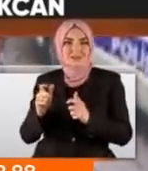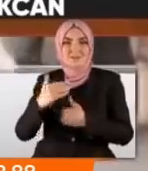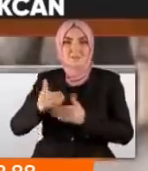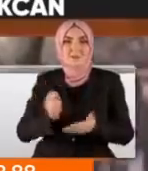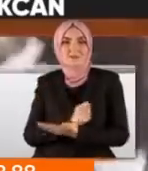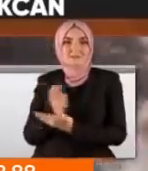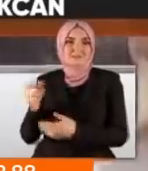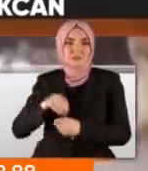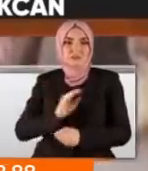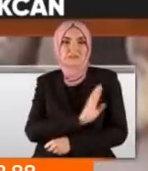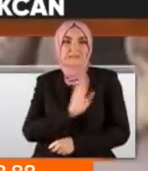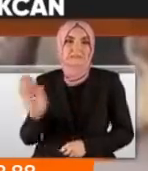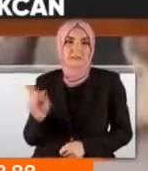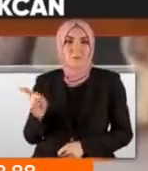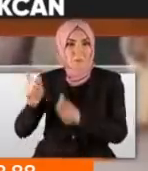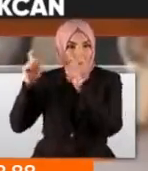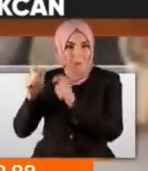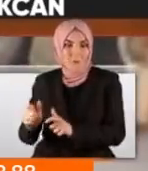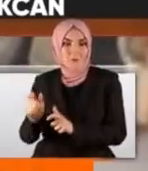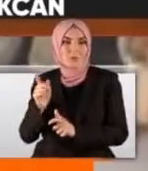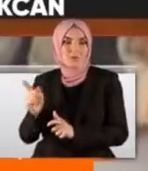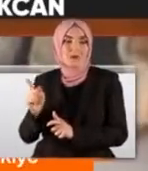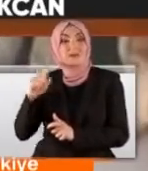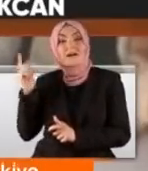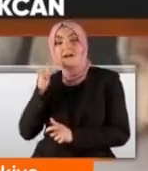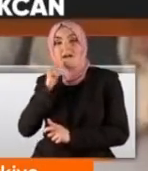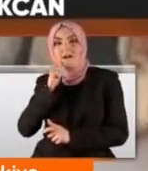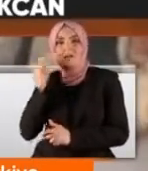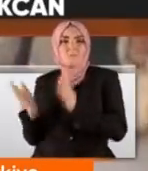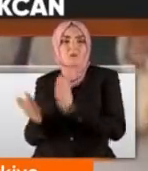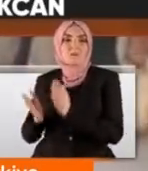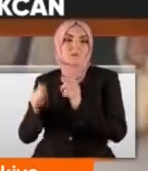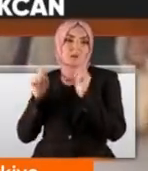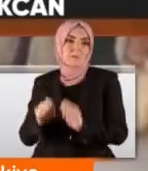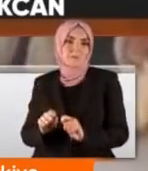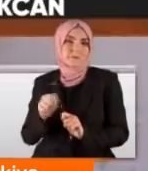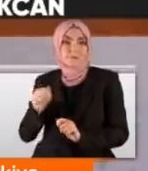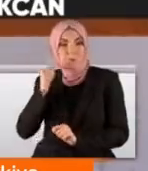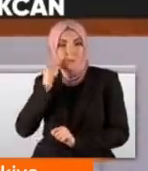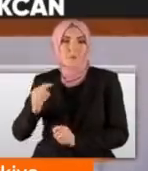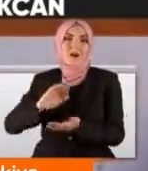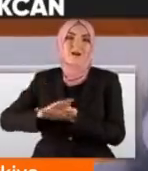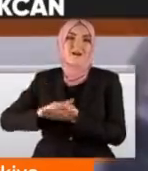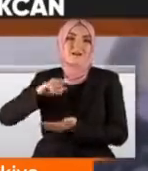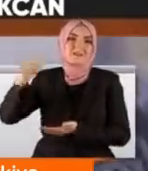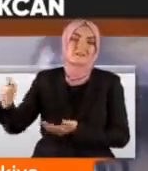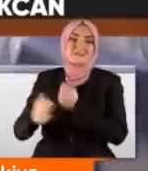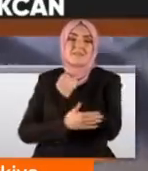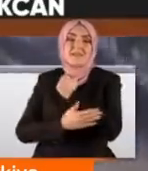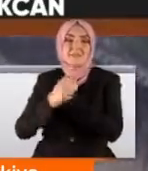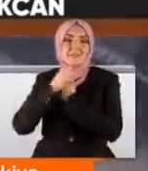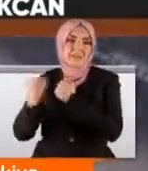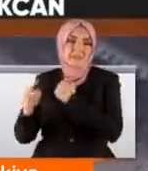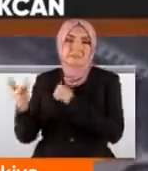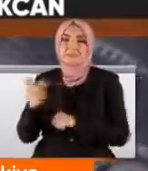Kutlu'nun kardeşi Davut Kutlu tarafından darp edildi. Bunun üzerine de arkadaşı Batuhan Karanlıkoğlu'ndan yardım istedi. İkili